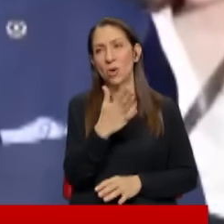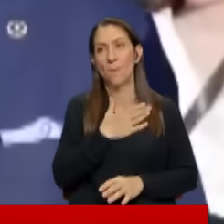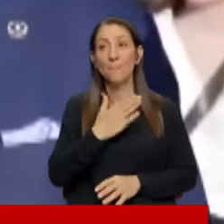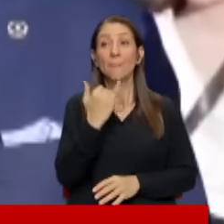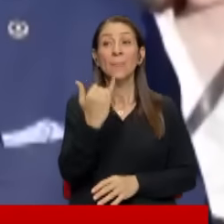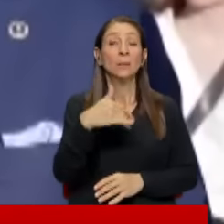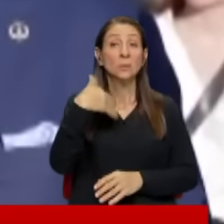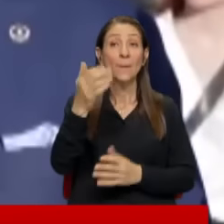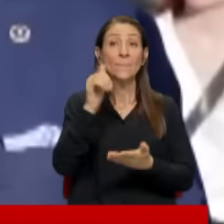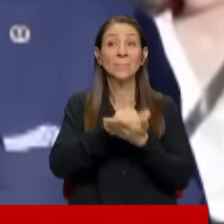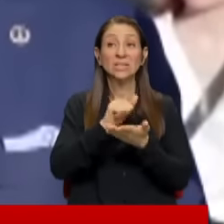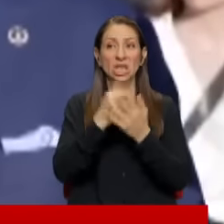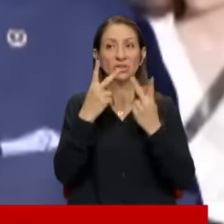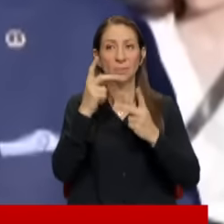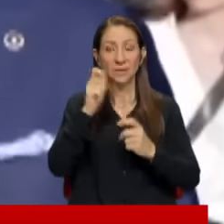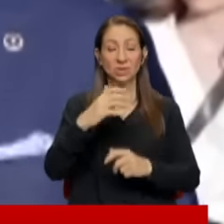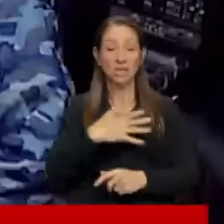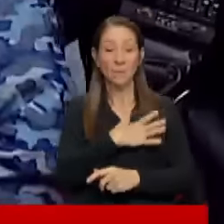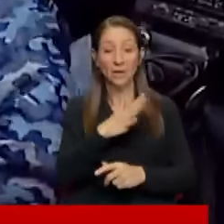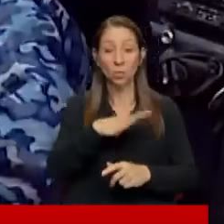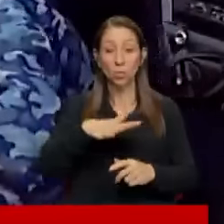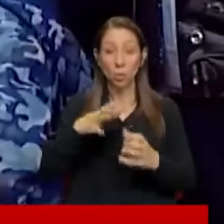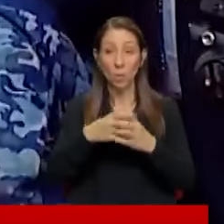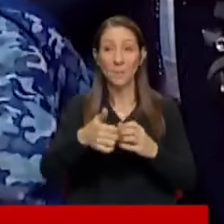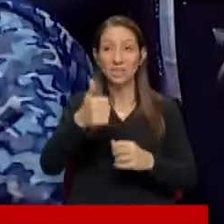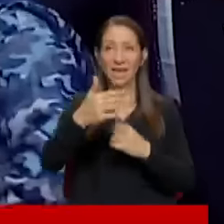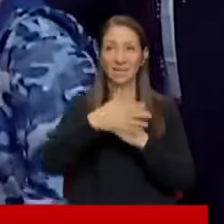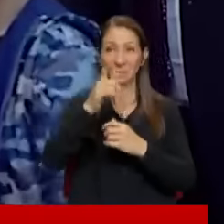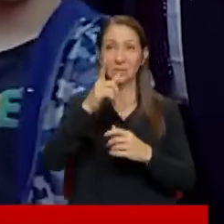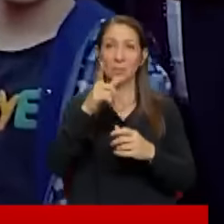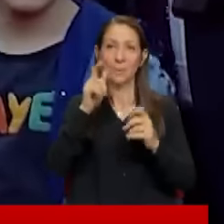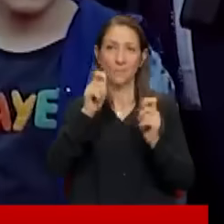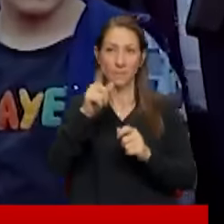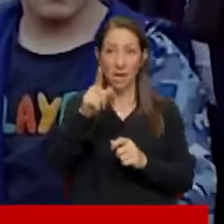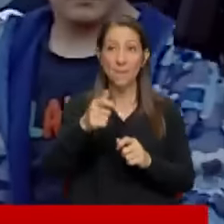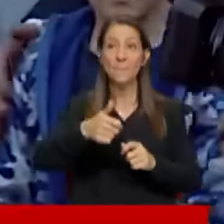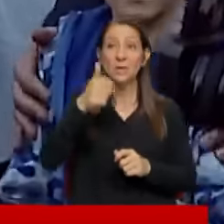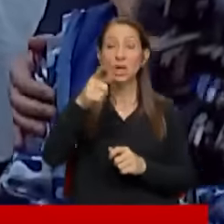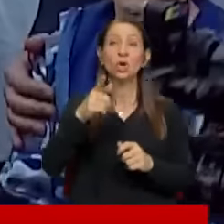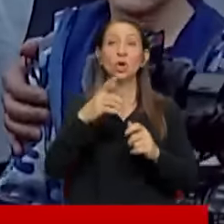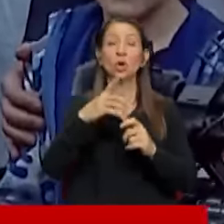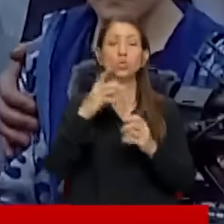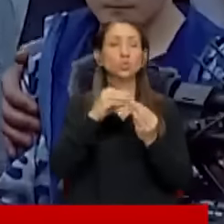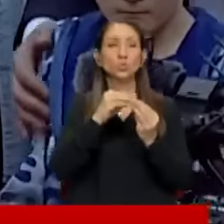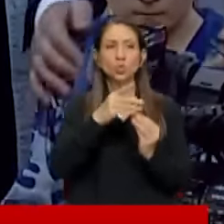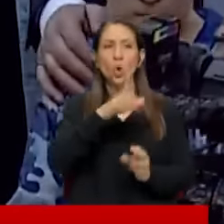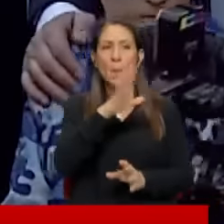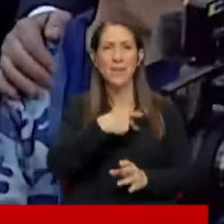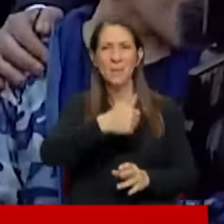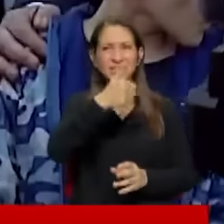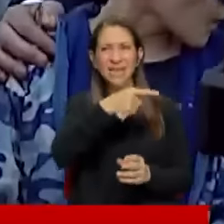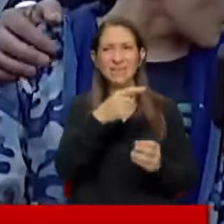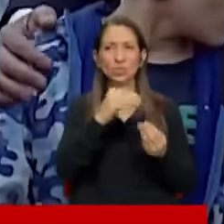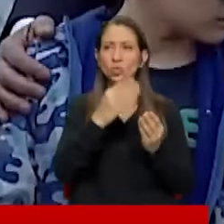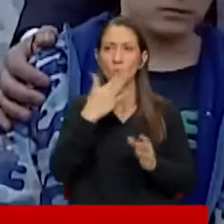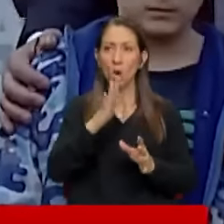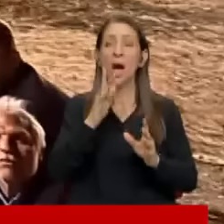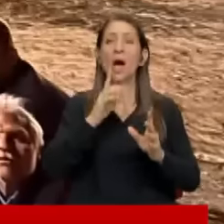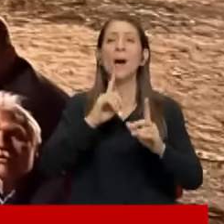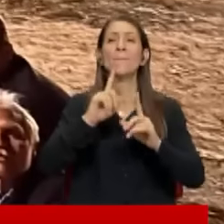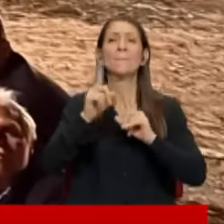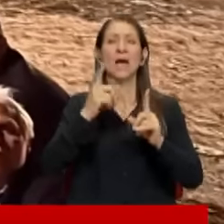Ziyaret sonrası basın açıklamasını CHP Grup Başkan Vekili Ali Mahir Başarır yaptı. Başkan Kocagöz'ün suçu yok diyerek adalet için